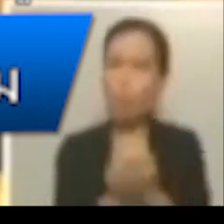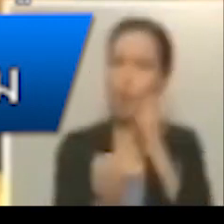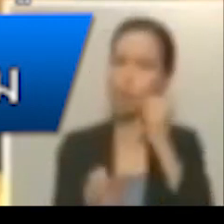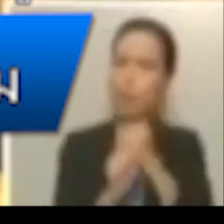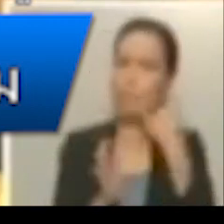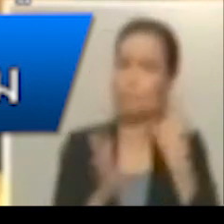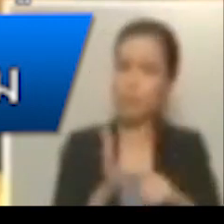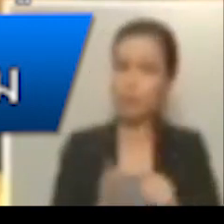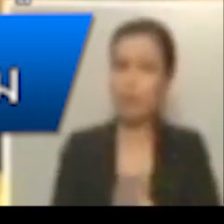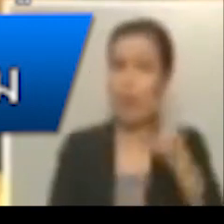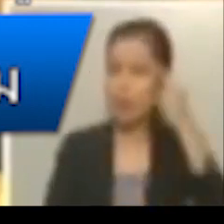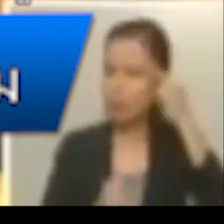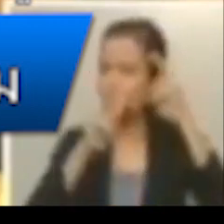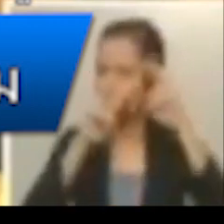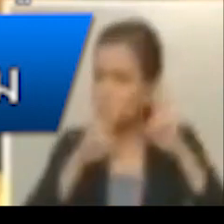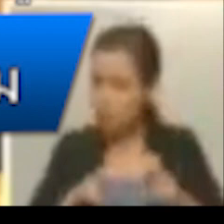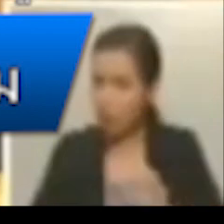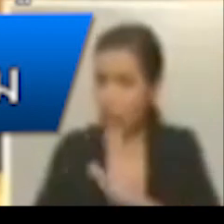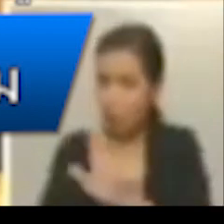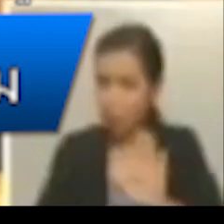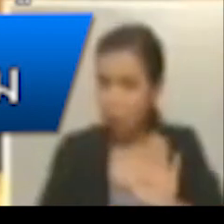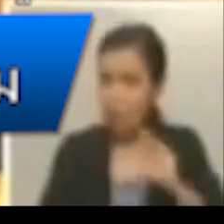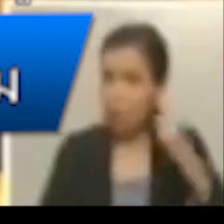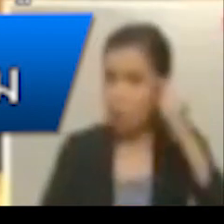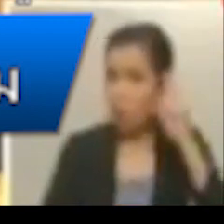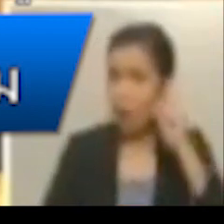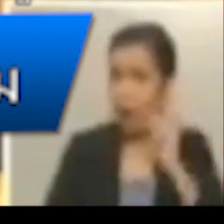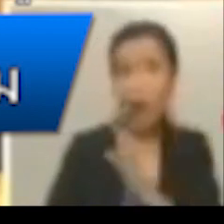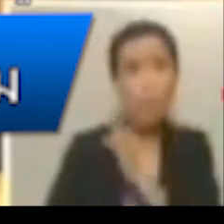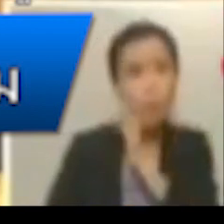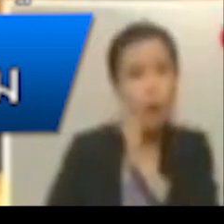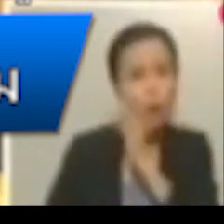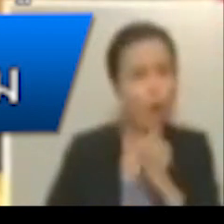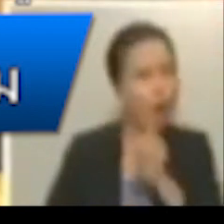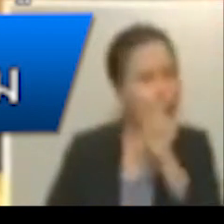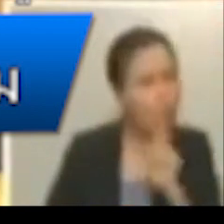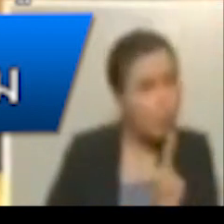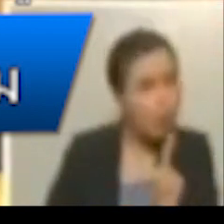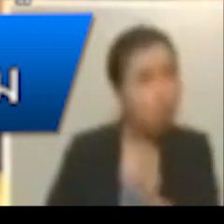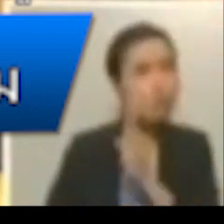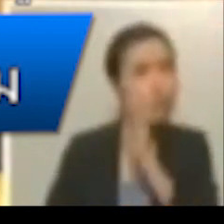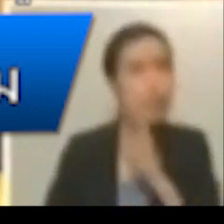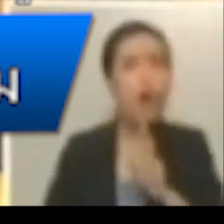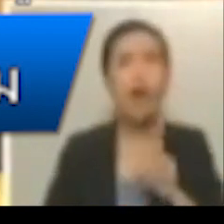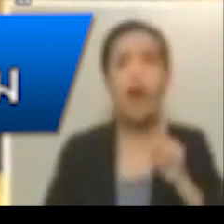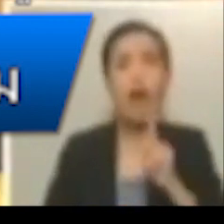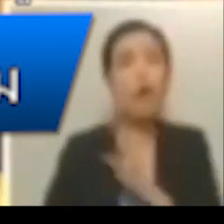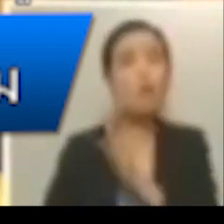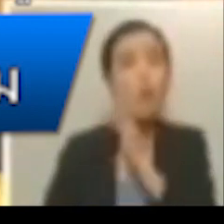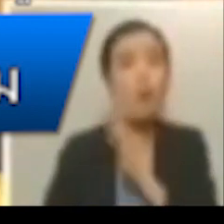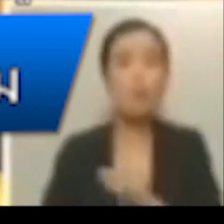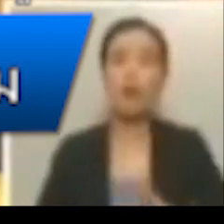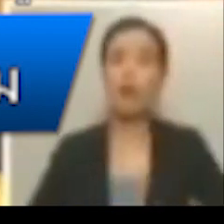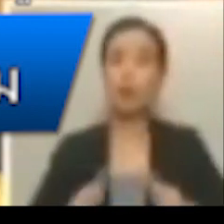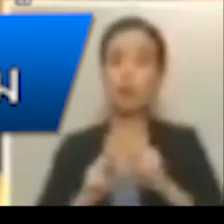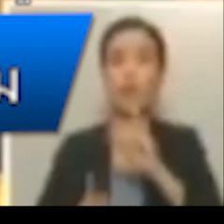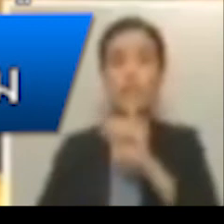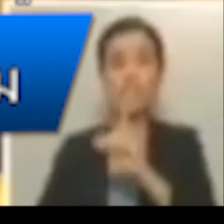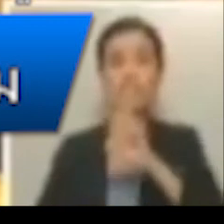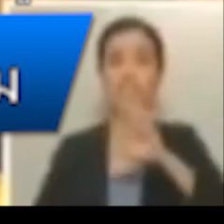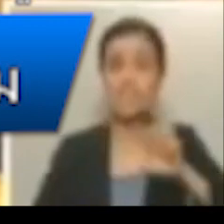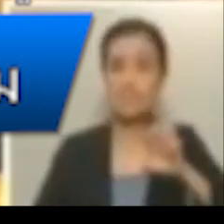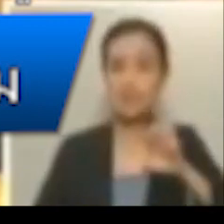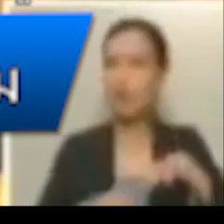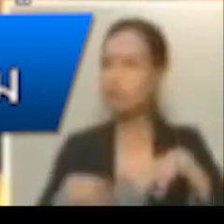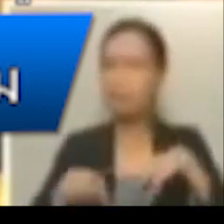วิจารณญาณของท่านท่านคิดว่าเป็นเฟคนิวส์หรือไม่และถ้าเป็นกระทรวงดีอีจะมีนโยบายในการจัดการเ